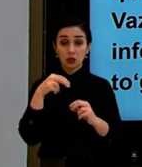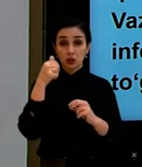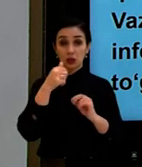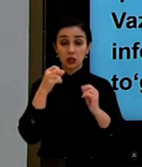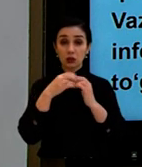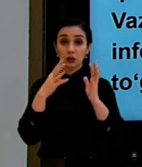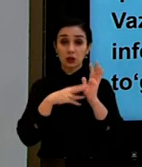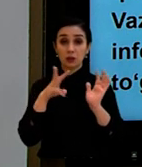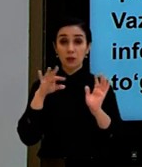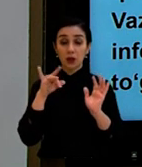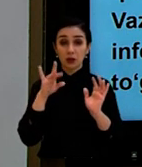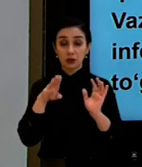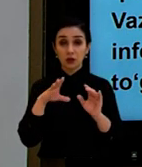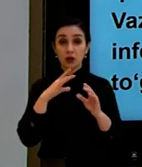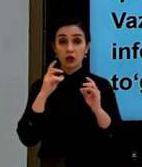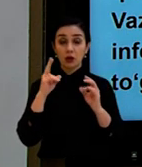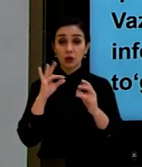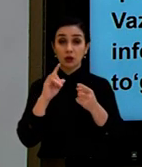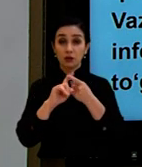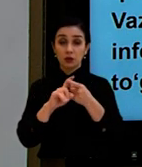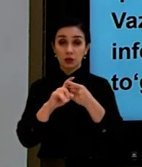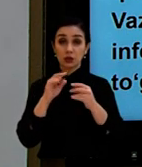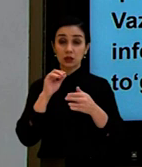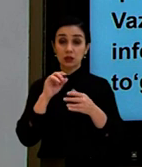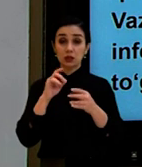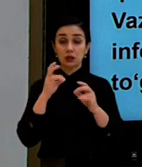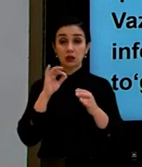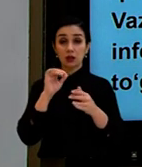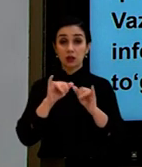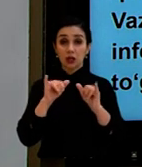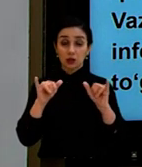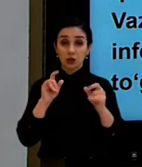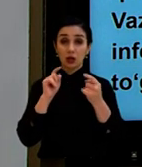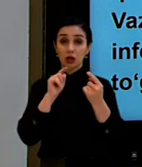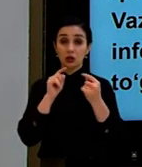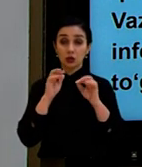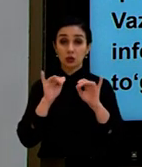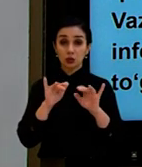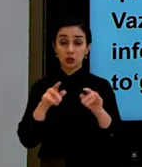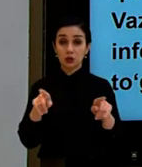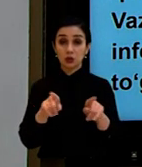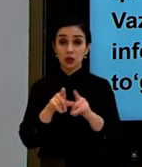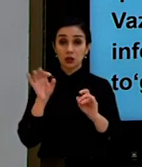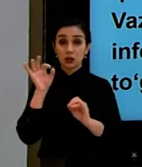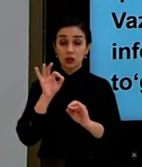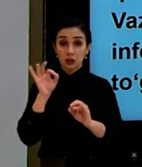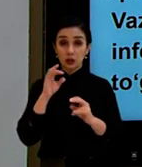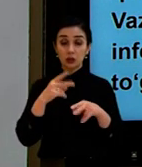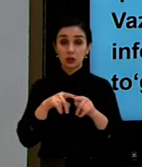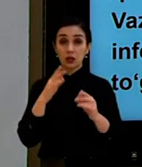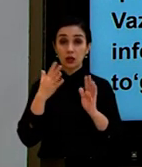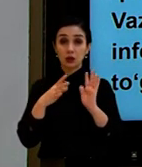yil 19-martdagi koronavirus infeksiyasi tarqalishiga qarshi qo'shimcha chora-tadbirlar to'g'risidagi